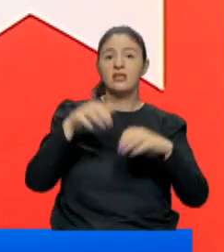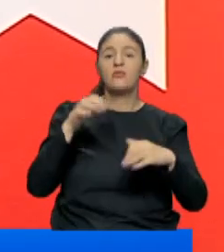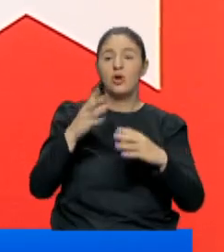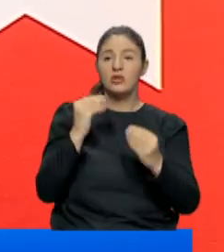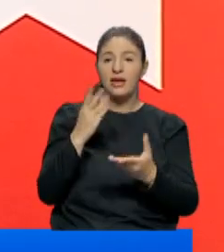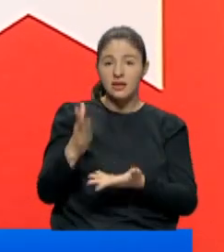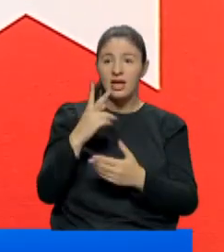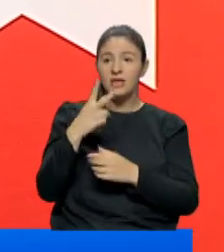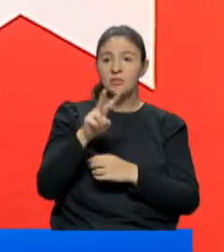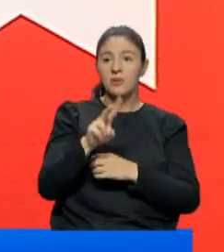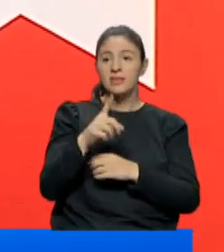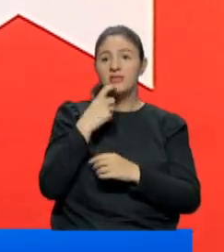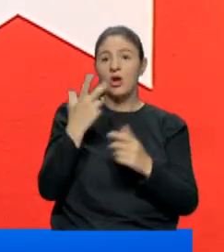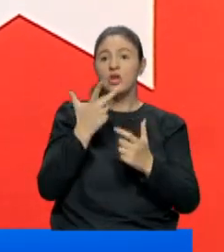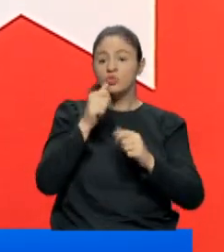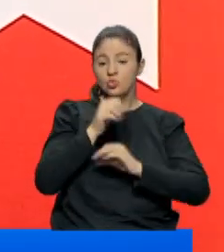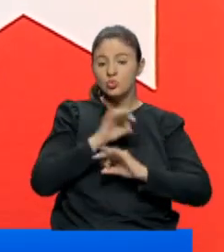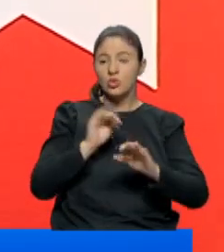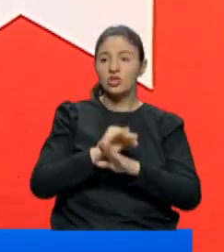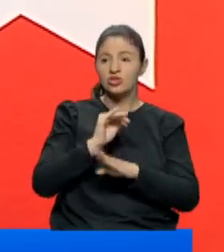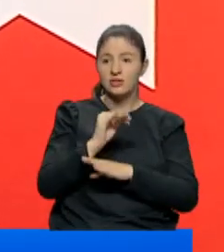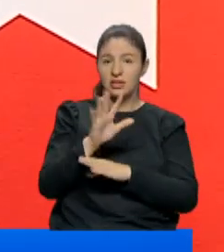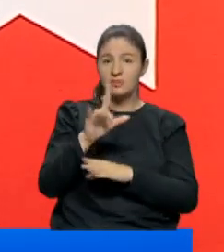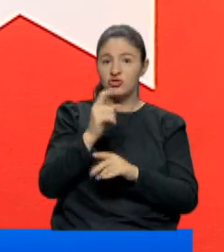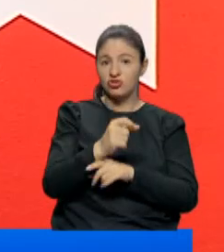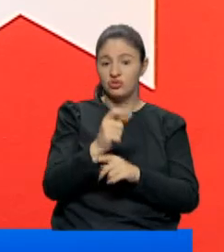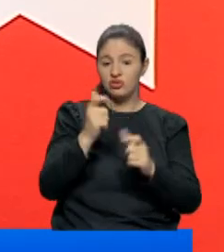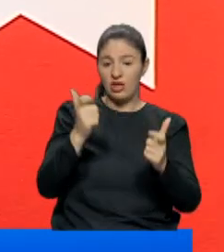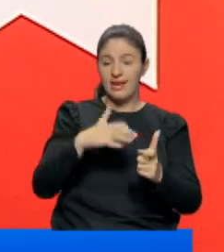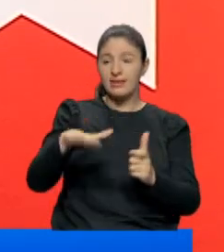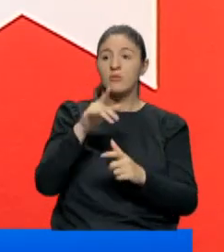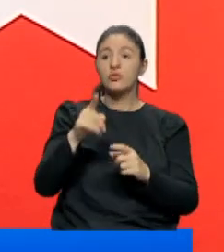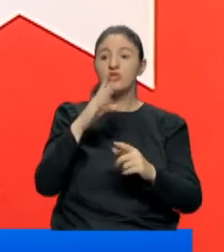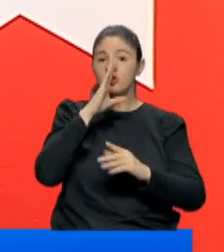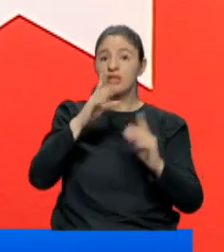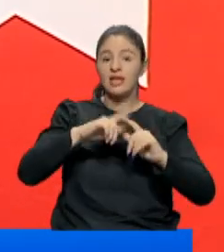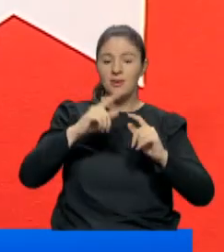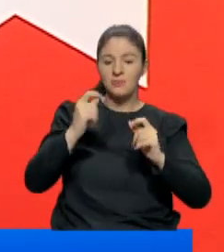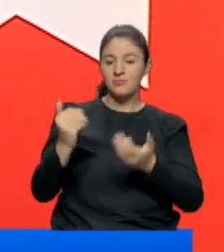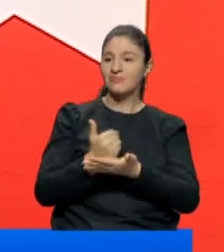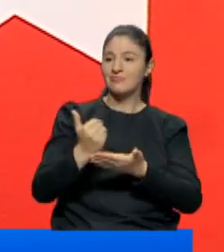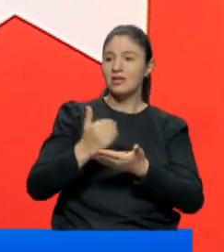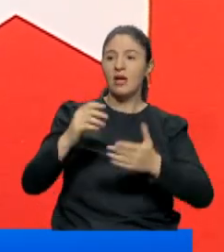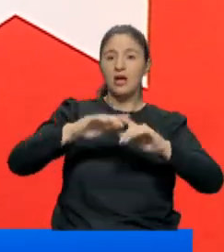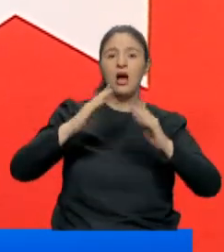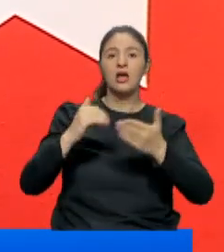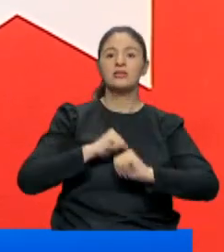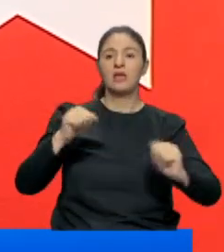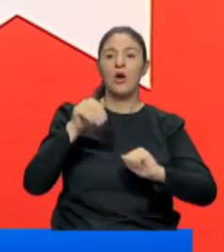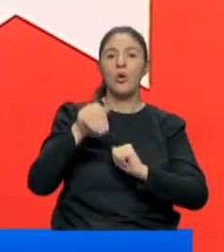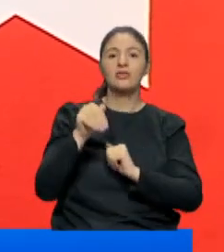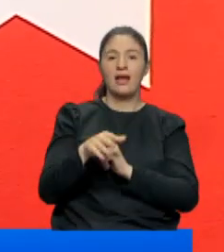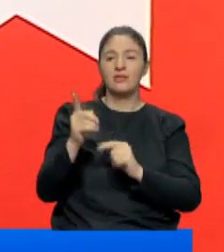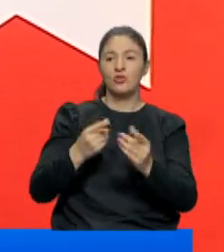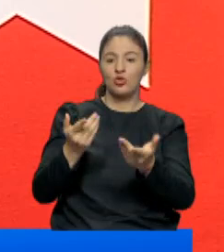yağış olarak 2020 bir yılında aşırı kulaklık bir şehirde yaşadık bu ciddi ve Koltuk altları kayıplarına neden oldu aslında Sadece